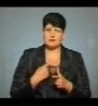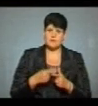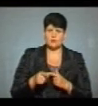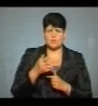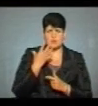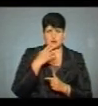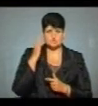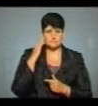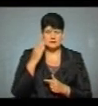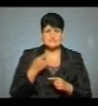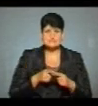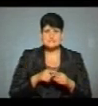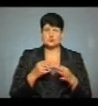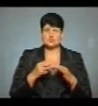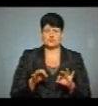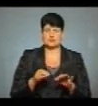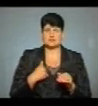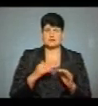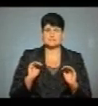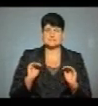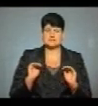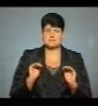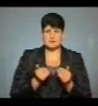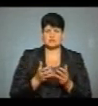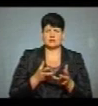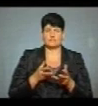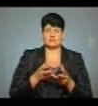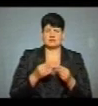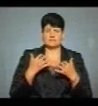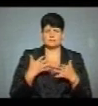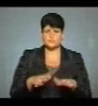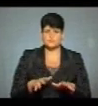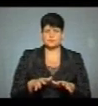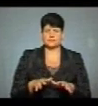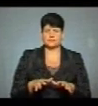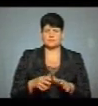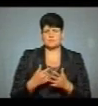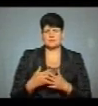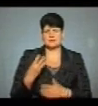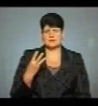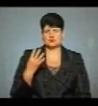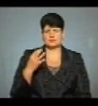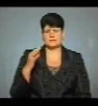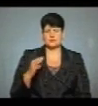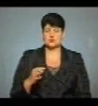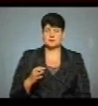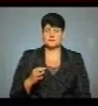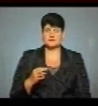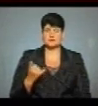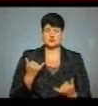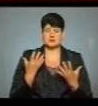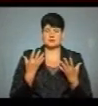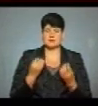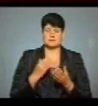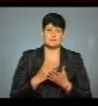води. Це дозволить нам зменшити вплив втрат наших на тариф приблизно на 3-4%, тому що ми на сьогодні